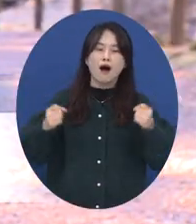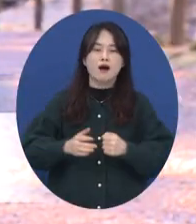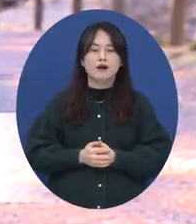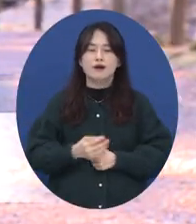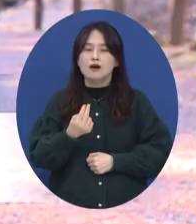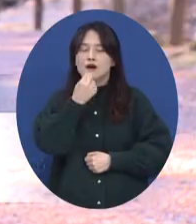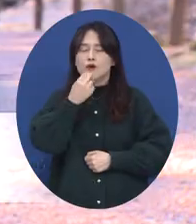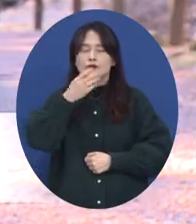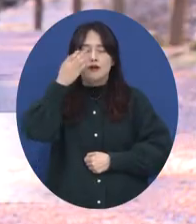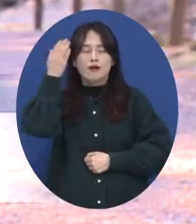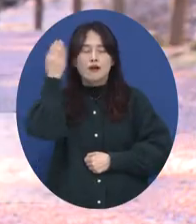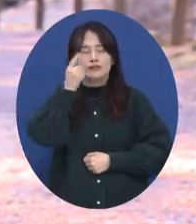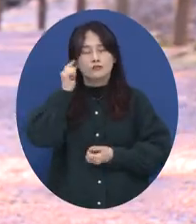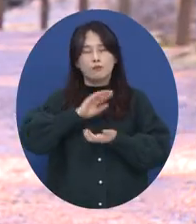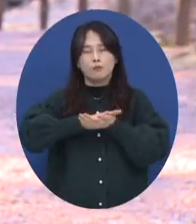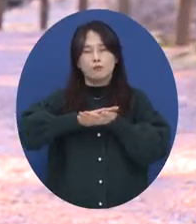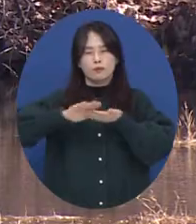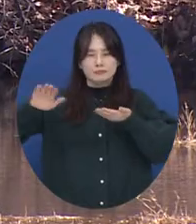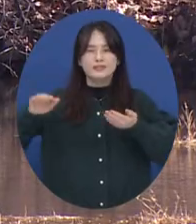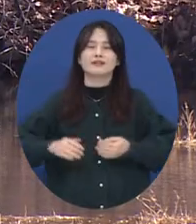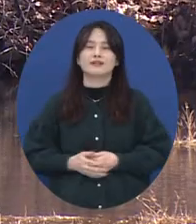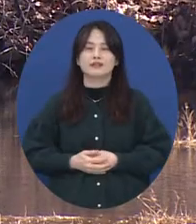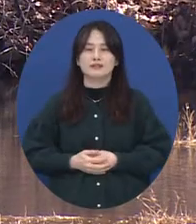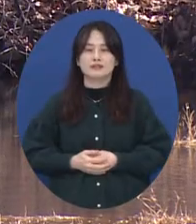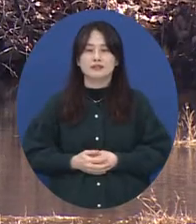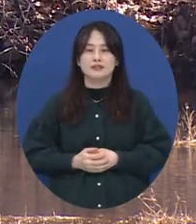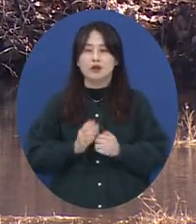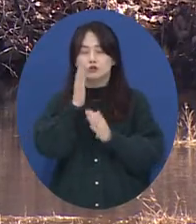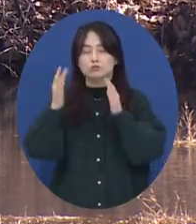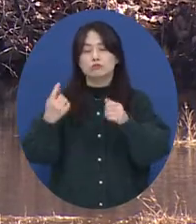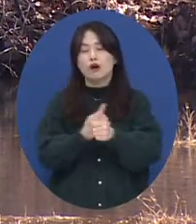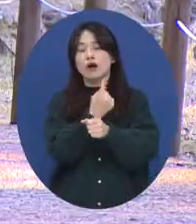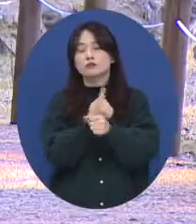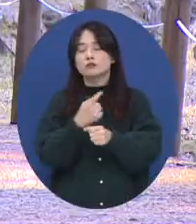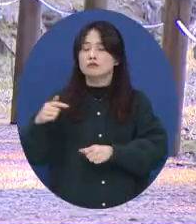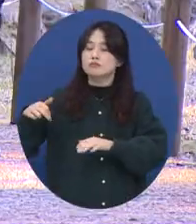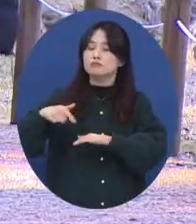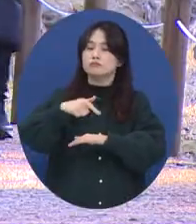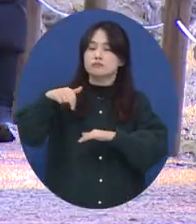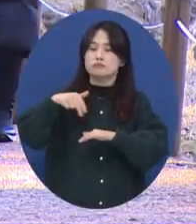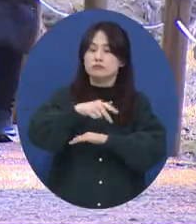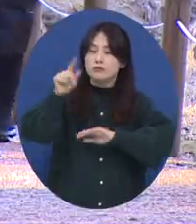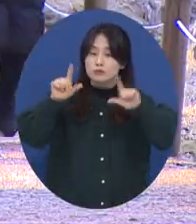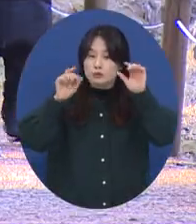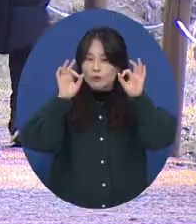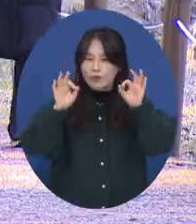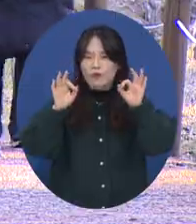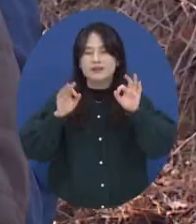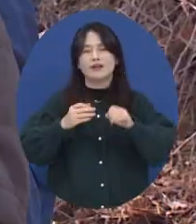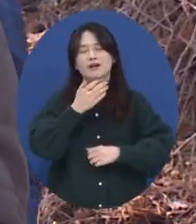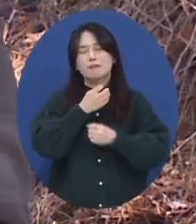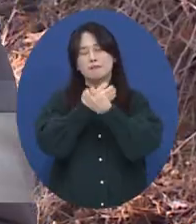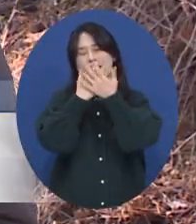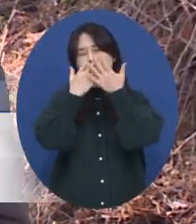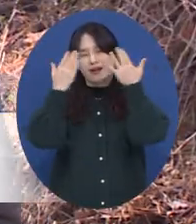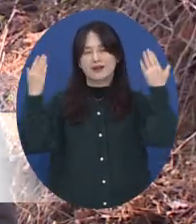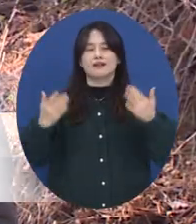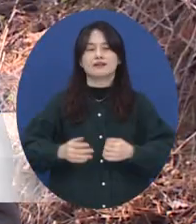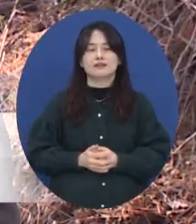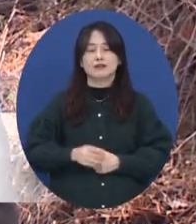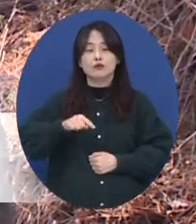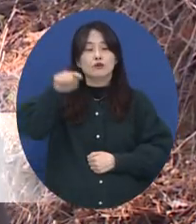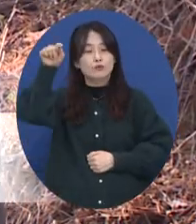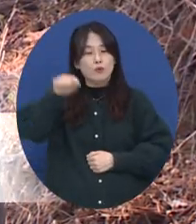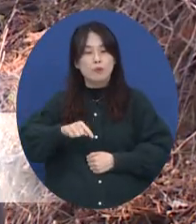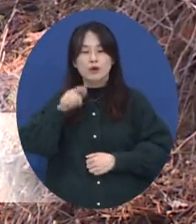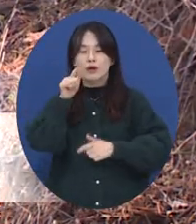상쾌 에고 쉬운 님 숲을 1시간 엄지 돌고 난 이들의 표정은 한결 밝습니다 여기 오면